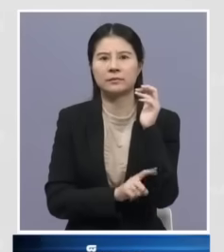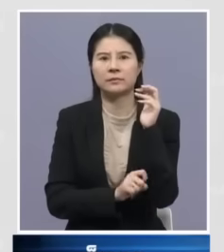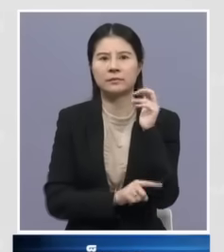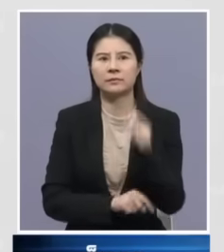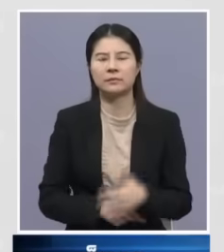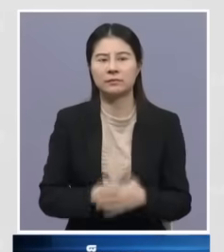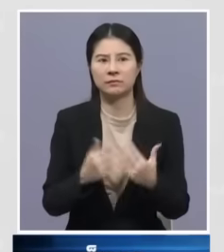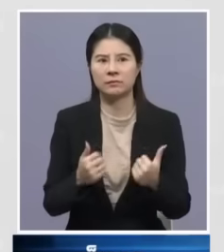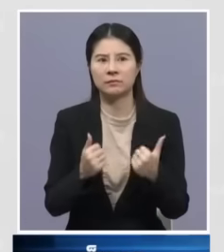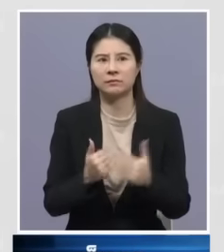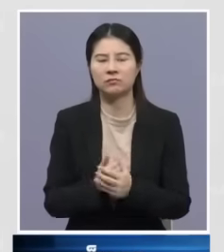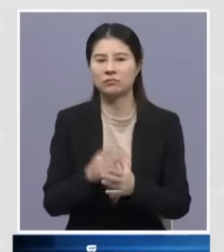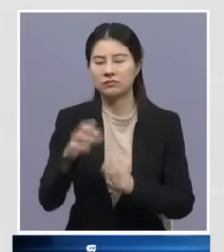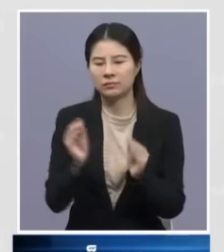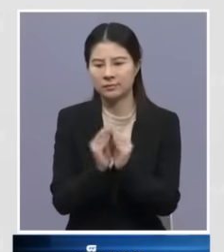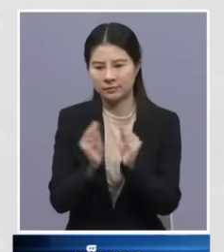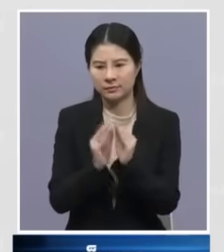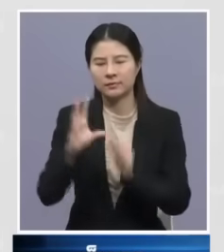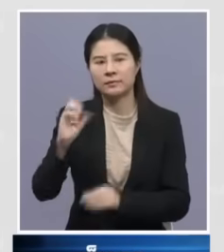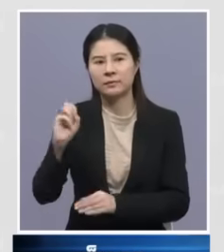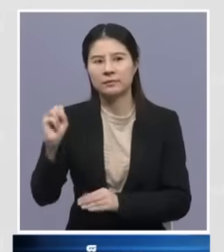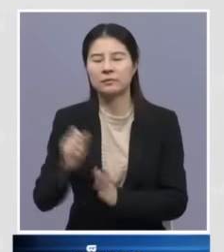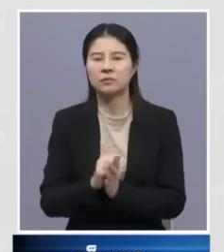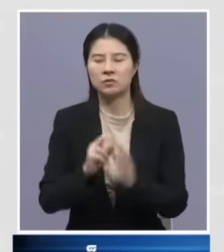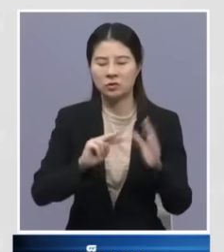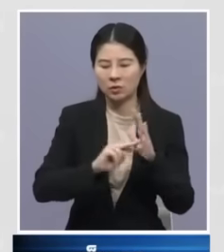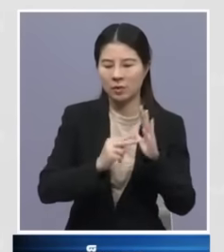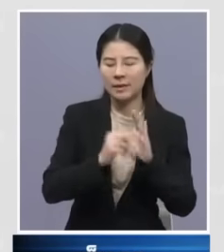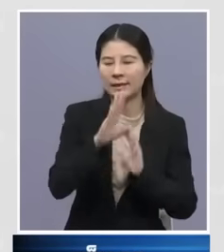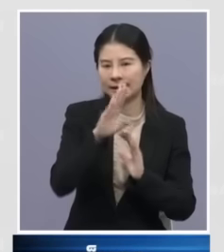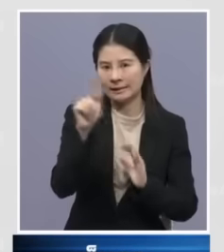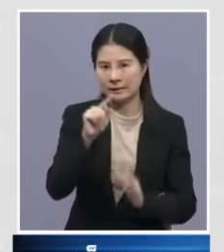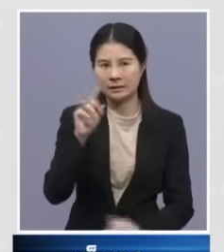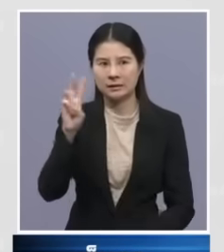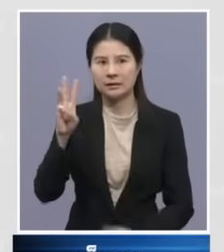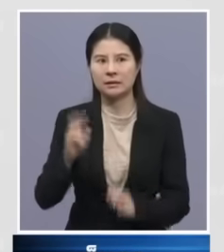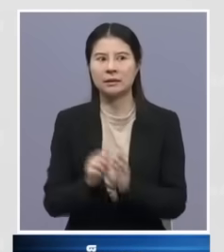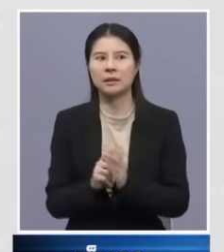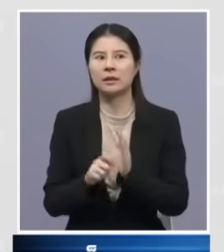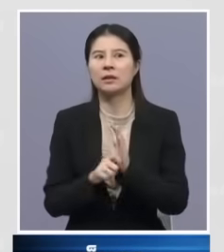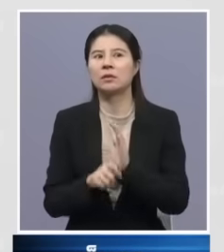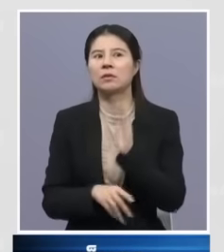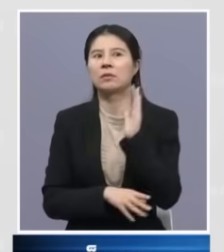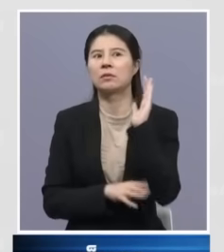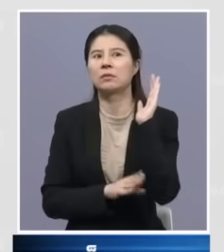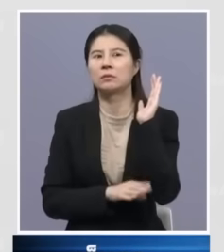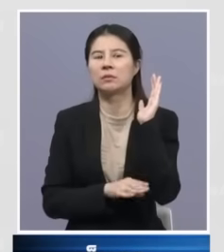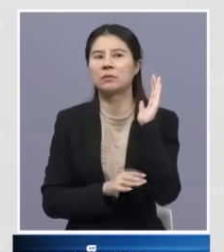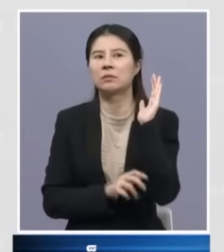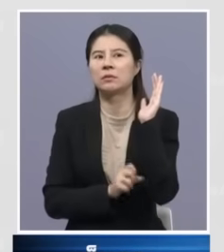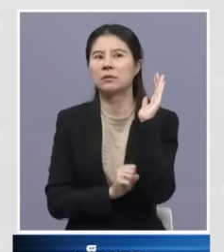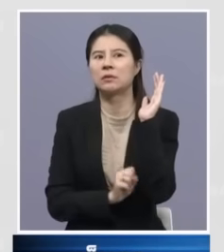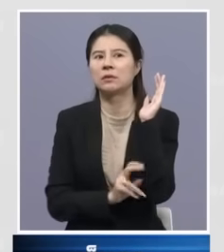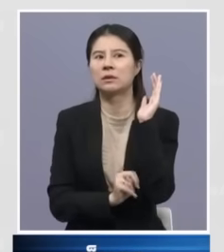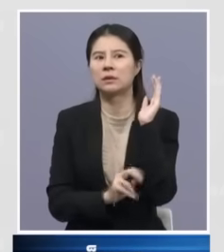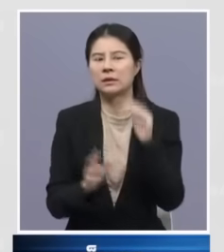จากส.ส.ในพรรคด้วย อย่างน้อยเนี่ย4ใน6ของส.ส.ประชาธิปัตย์นครศรีธรรมราชนะฮะทั้งคุณชัยชนะ คุณพิทักษ์